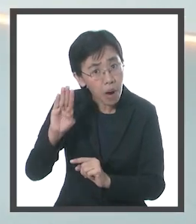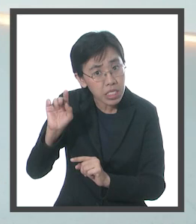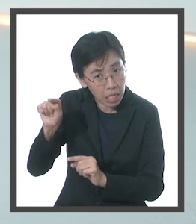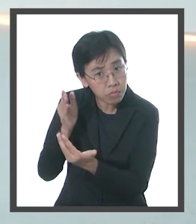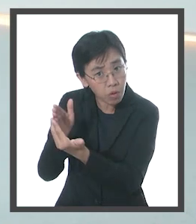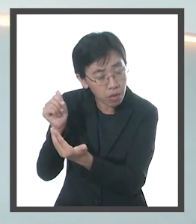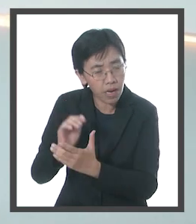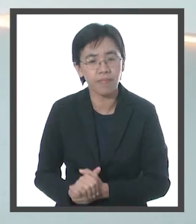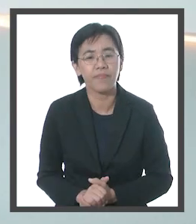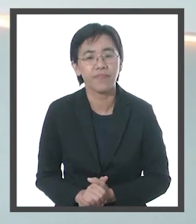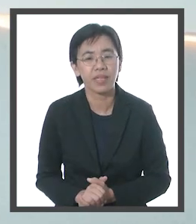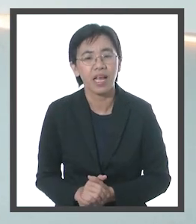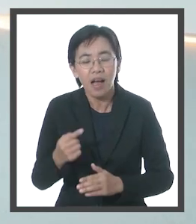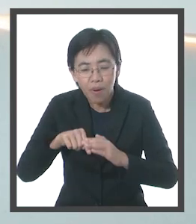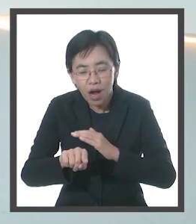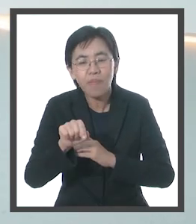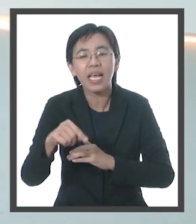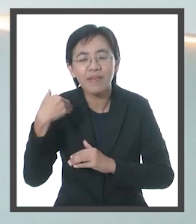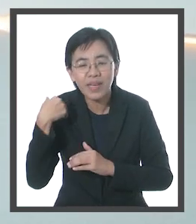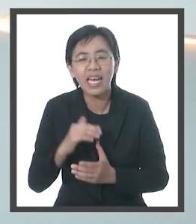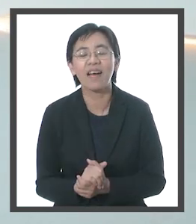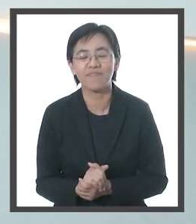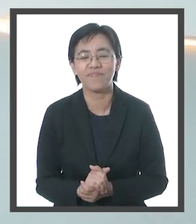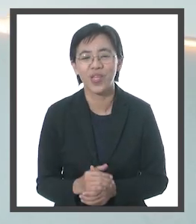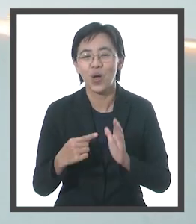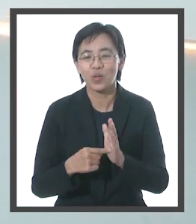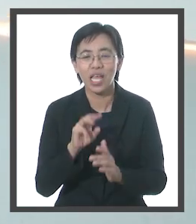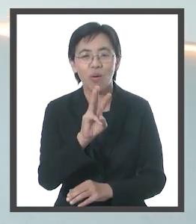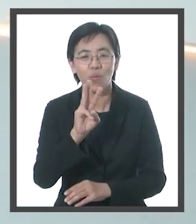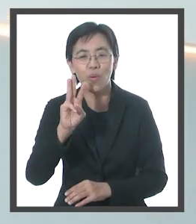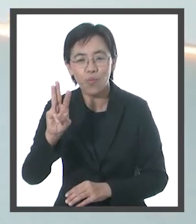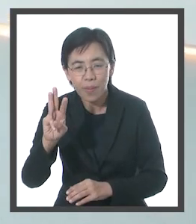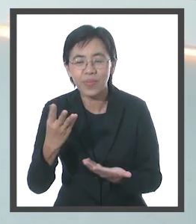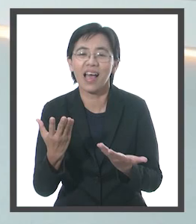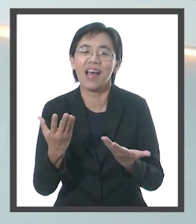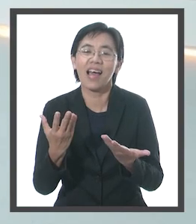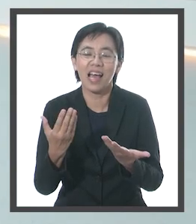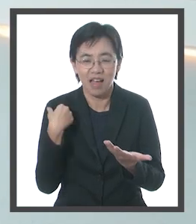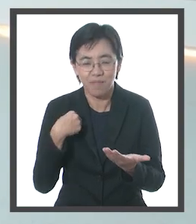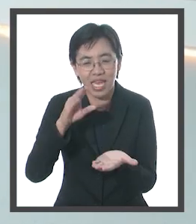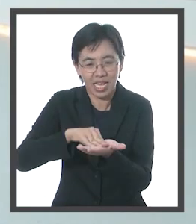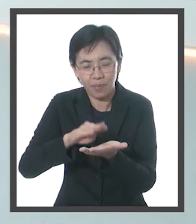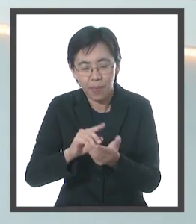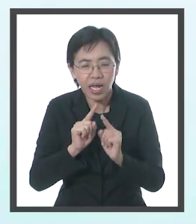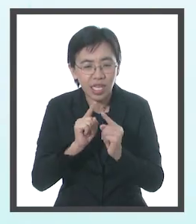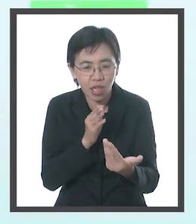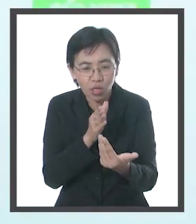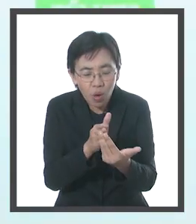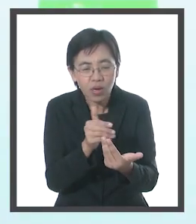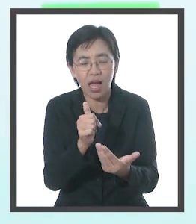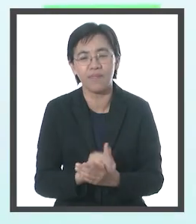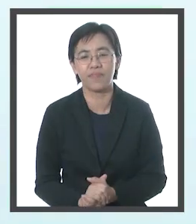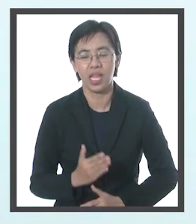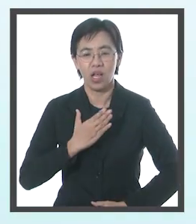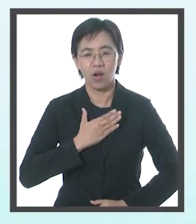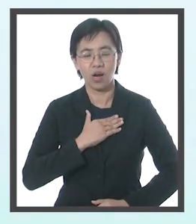ได้เลยค่ะเราก็จะมีข้างในเราก็จะมีรีมาร์คให้อย่างในเว็บไซต์หรือในออนไลน์ที่เราก็ใส่ข้อมูลไว้ให้หมดสามารถติดต่อโดยที่เราอาจจ